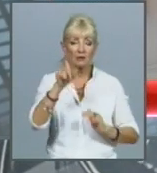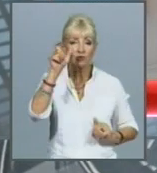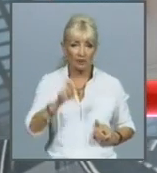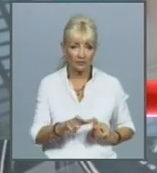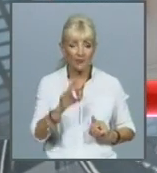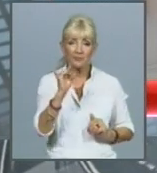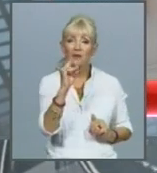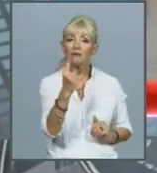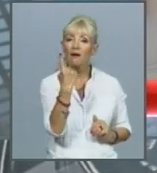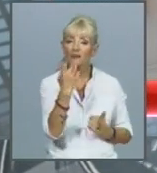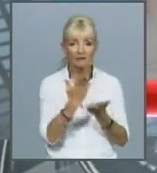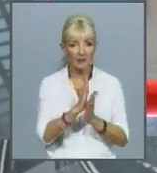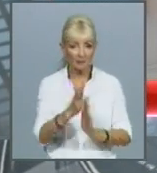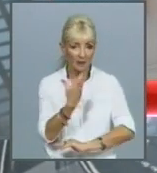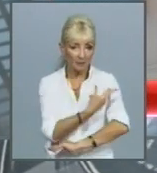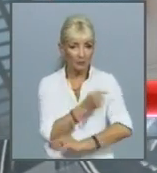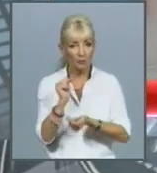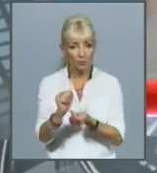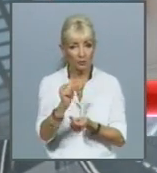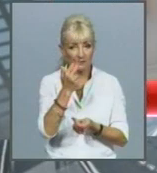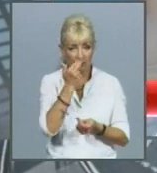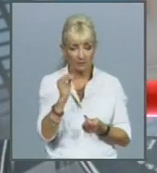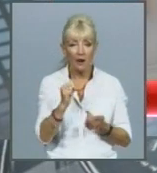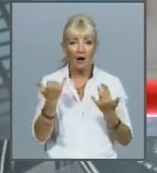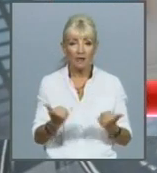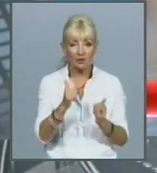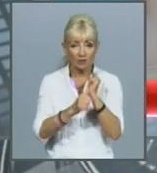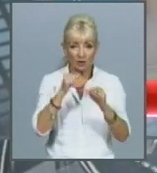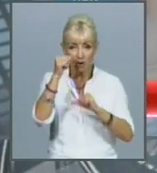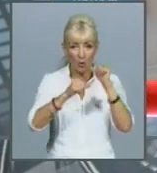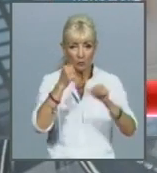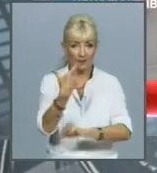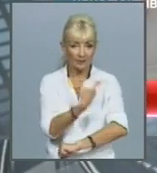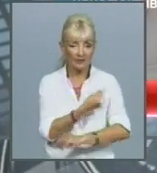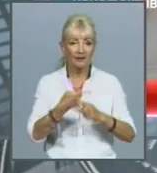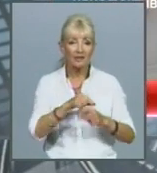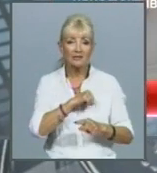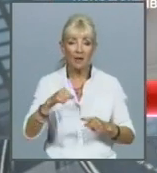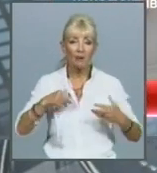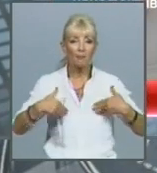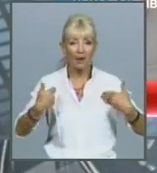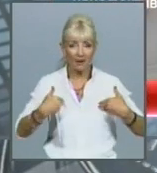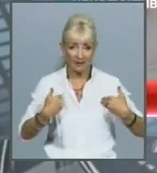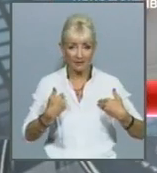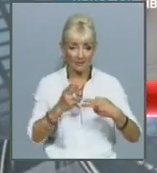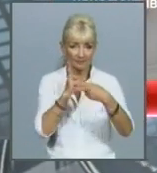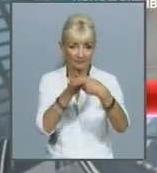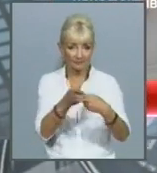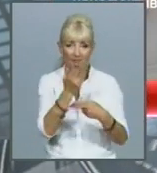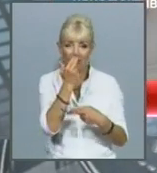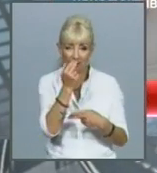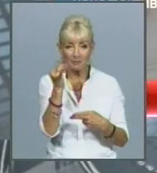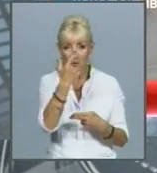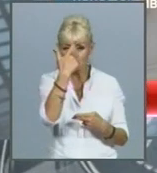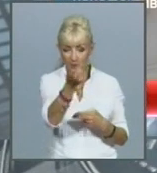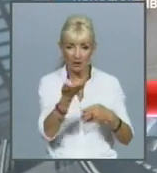і жодна не мала щеплень проти грипу. А наразі щорічна вакцинація – це найефективніший метод профілактики грипу та